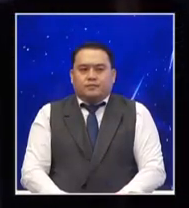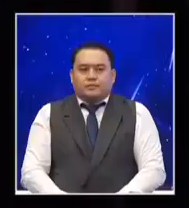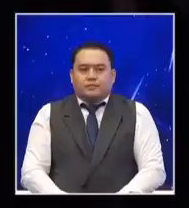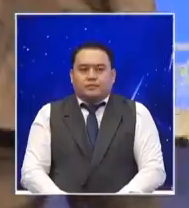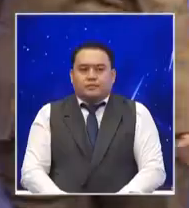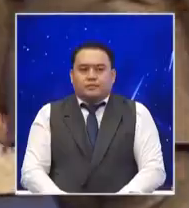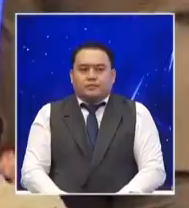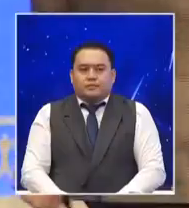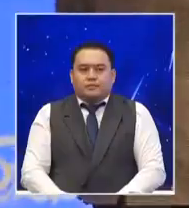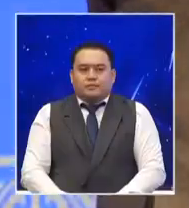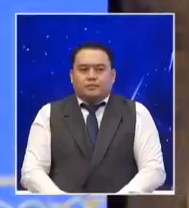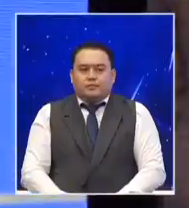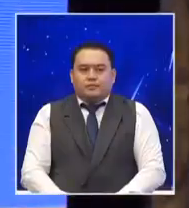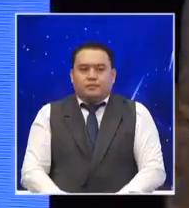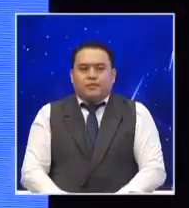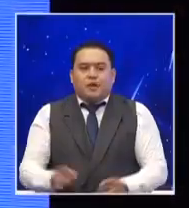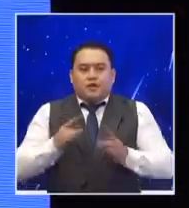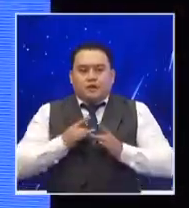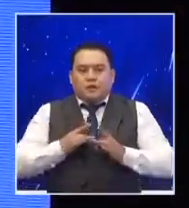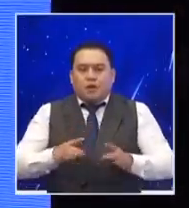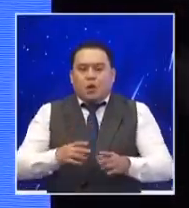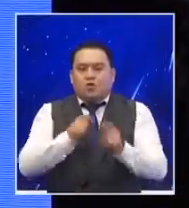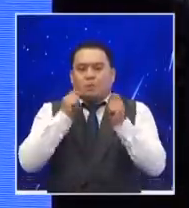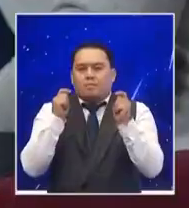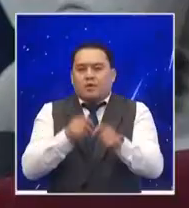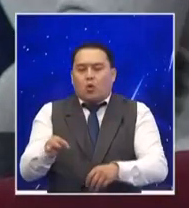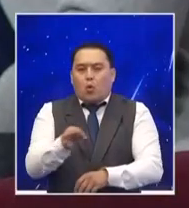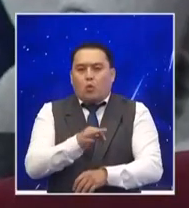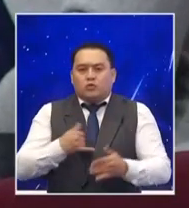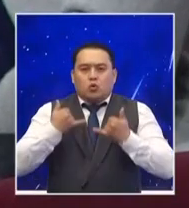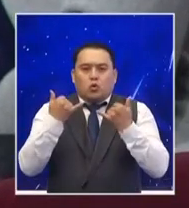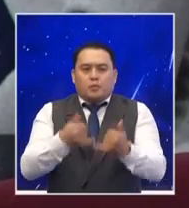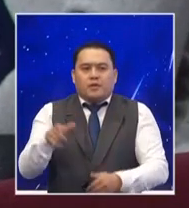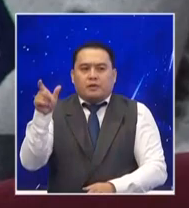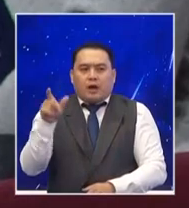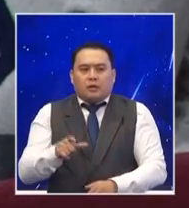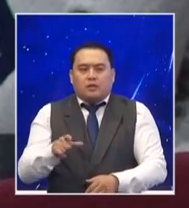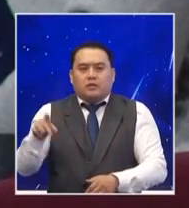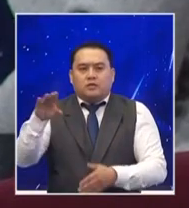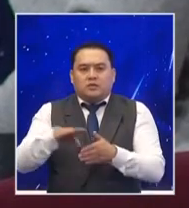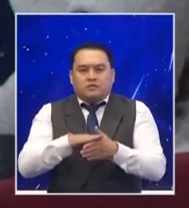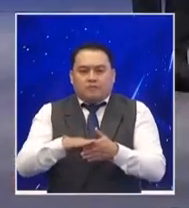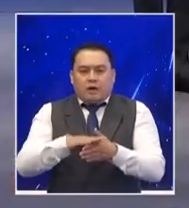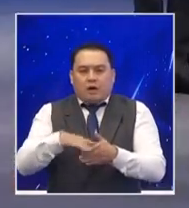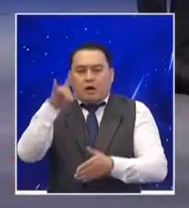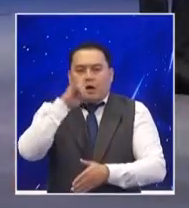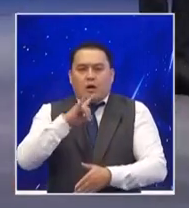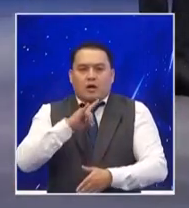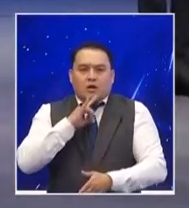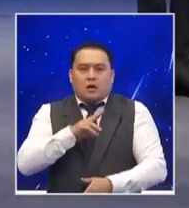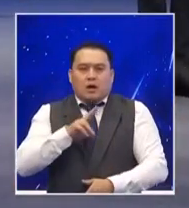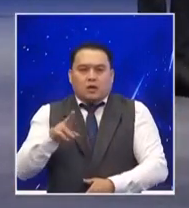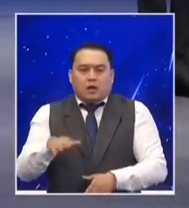марапатталады. Жыл сайын тәуелсіздік тойында табысталар тағы бір марапат бар. Ол облыстың құрметті азаматы атағы. Бұл тізімді бүгін Қазақстан